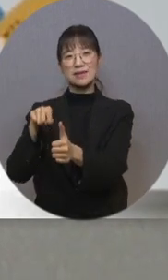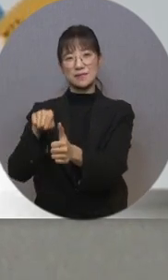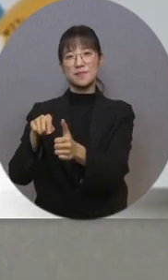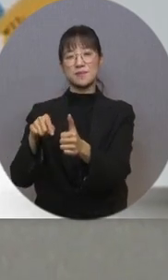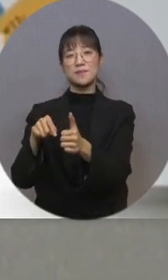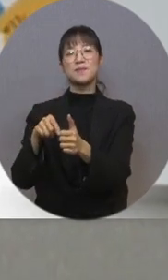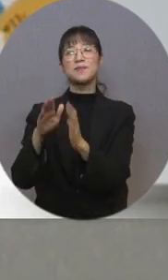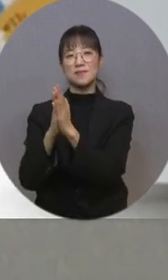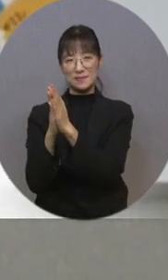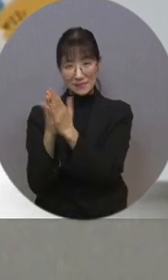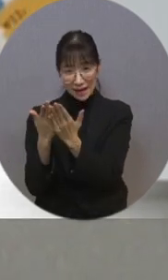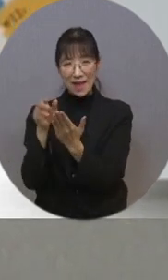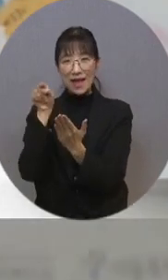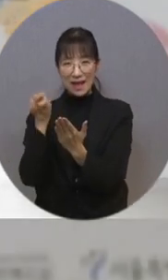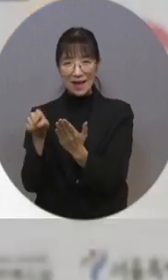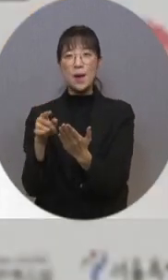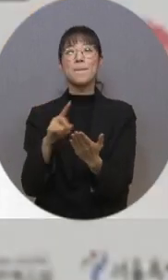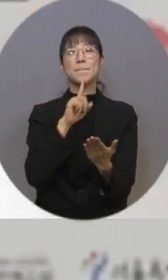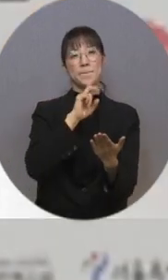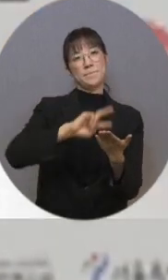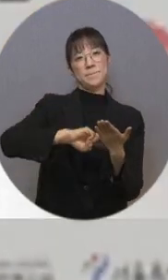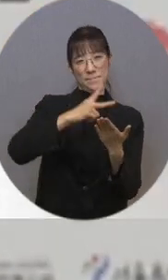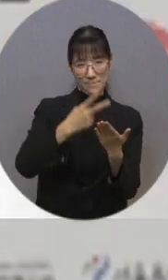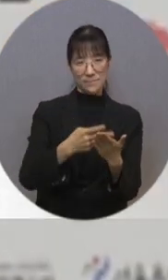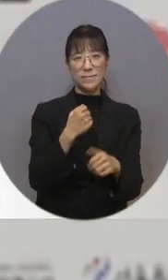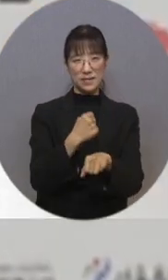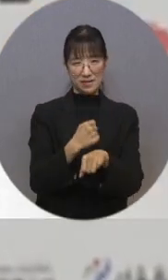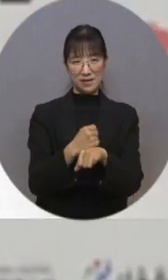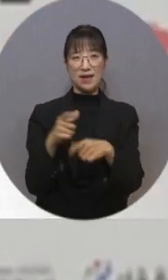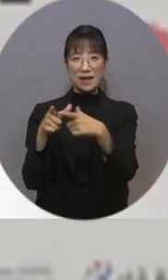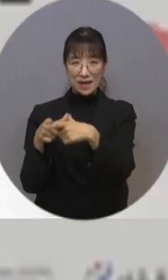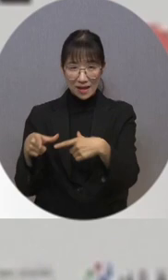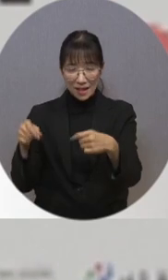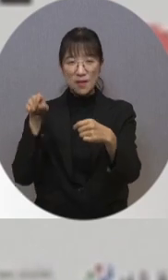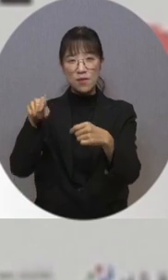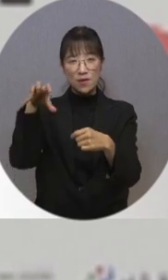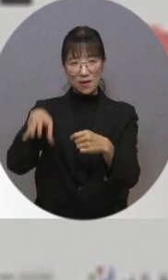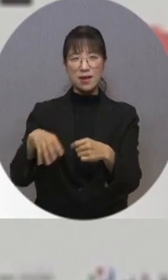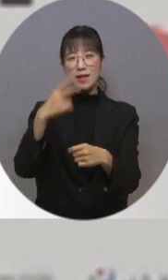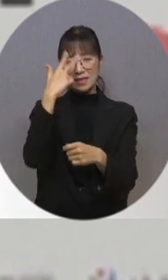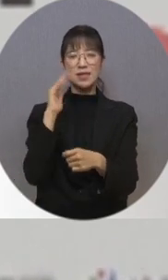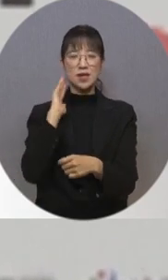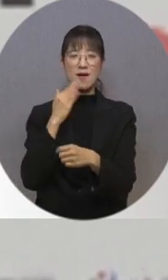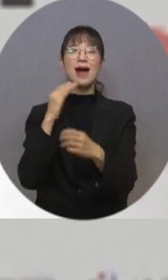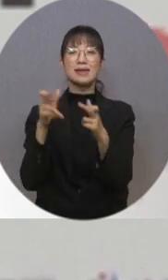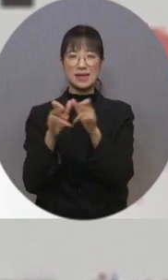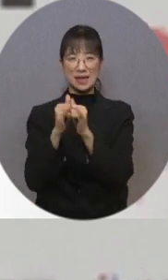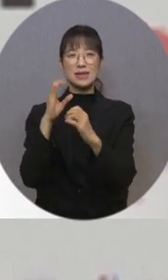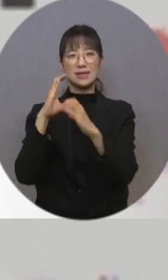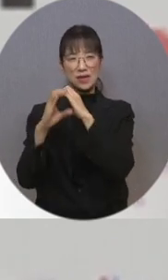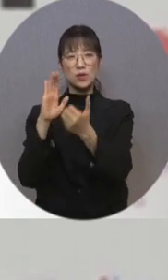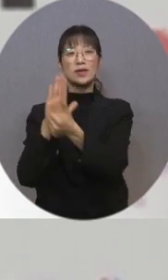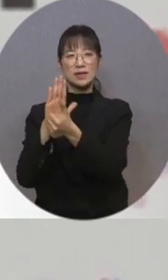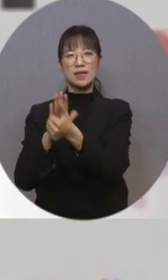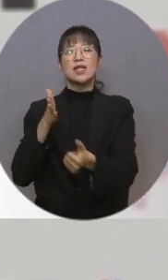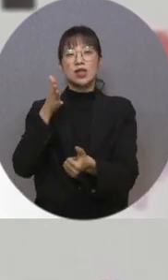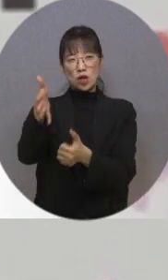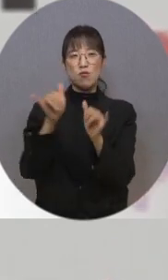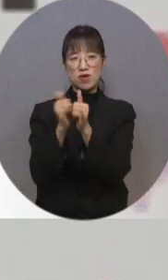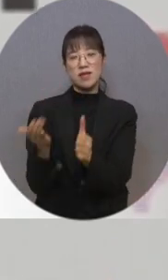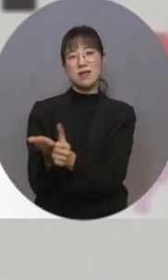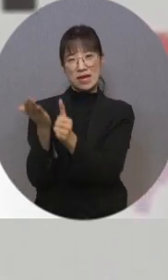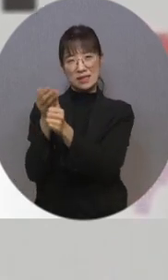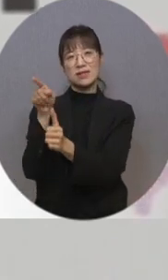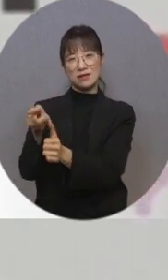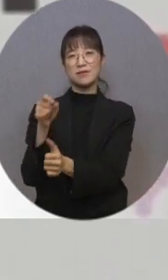위한 지침서를 번역한 도서로 원서는 일본에서 시청각장애인의 의사소통을 지원하는 전문 인력을